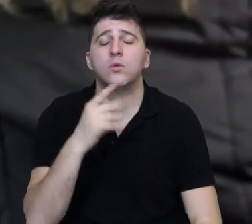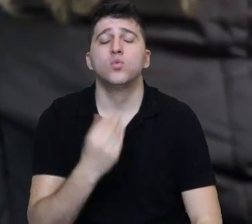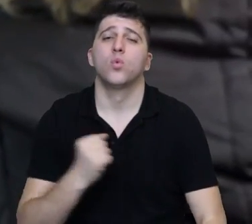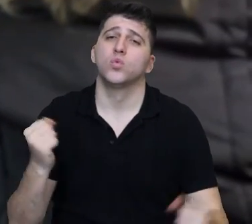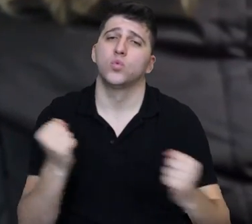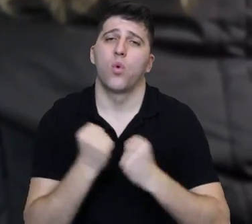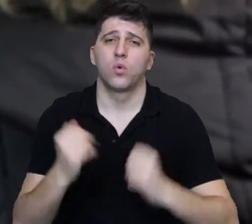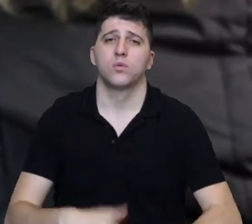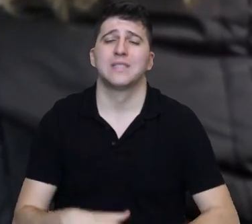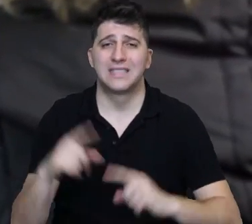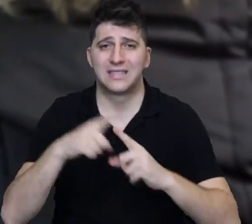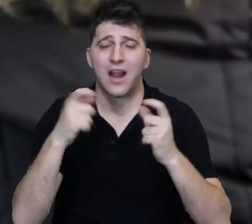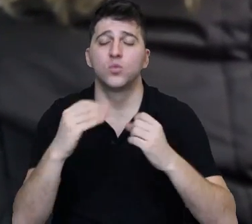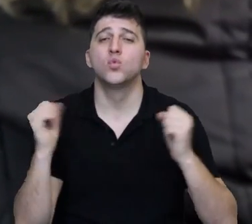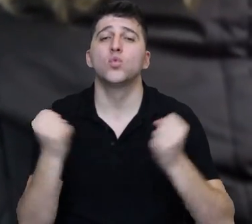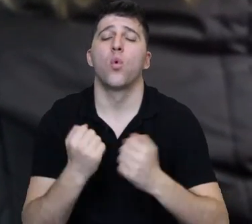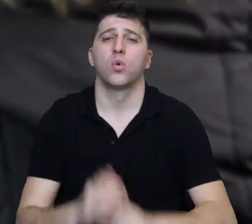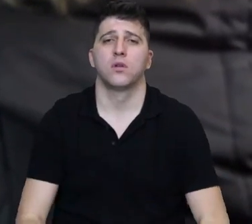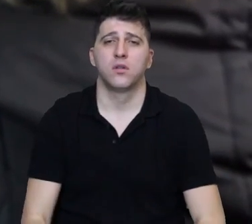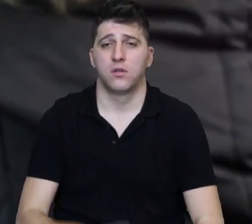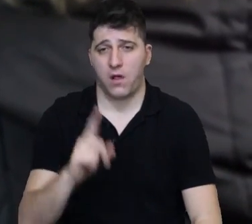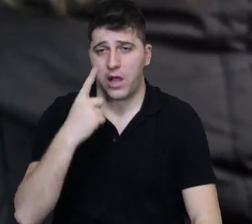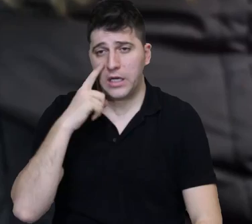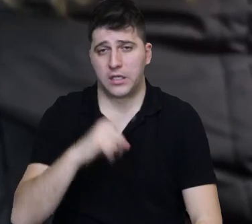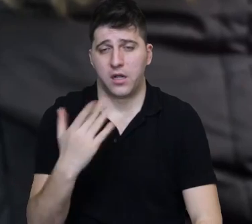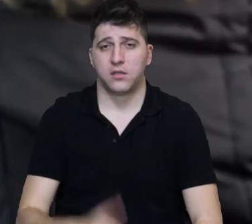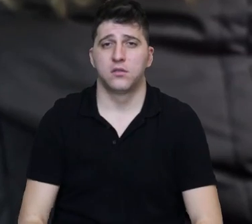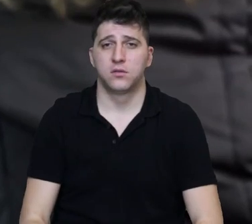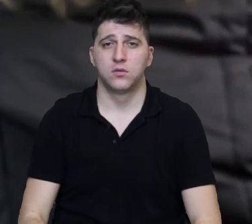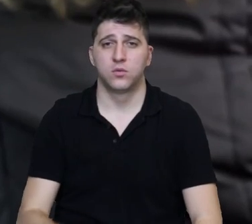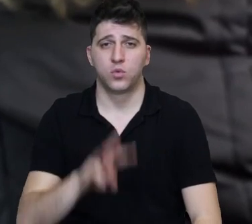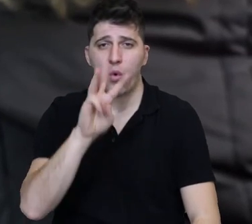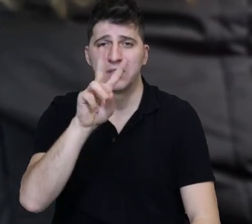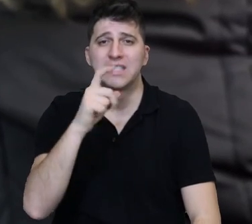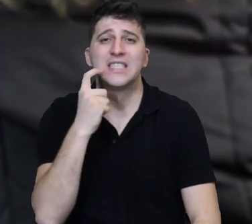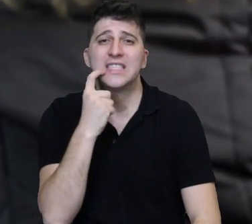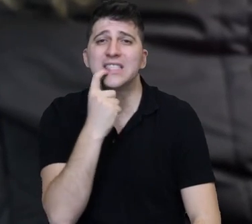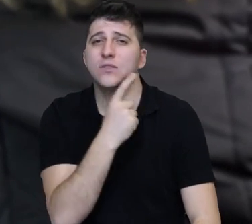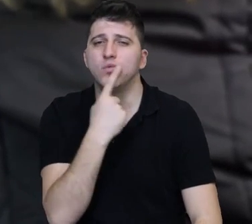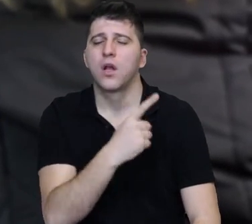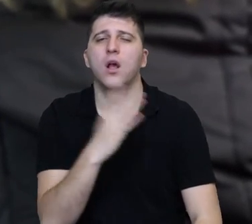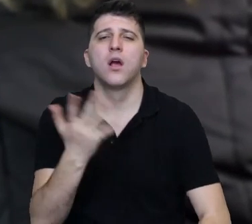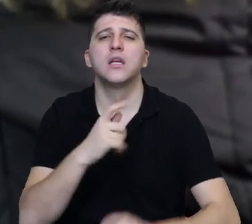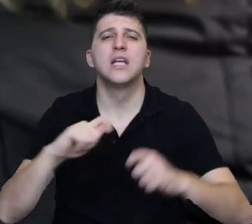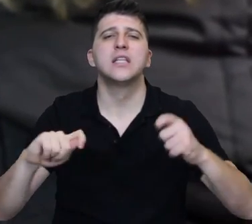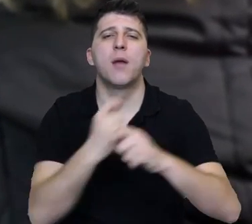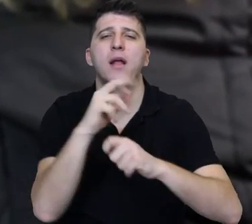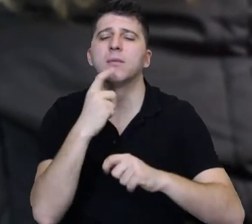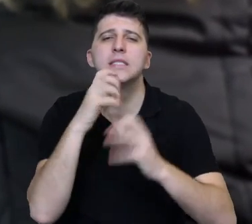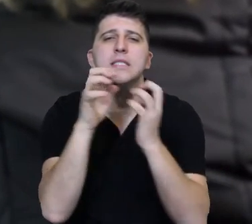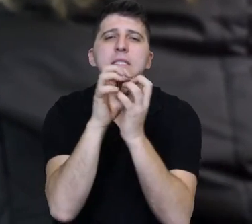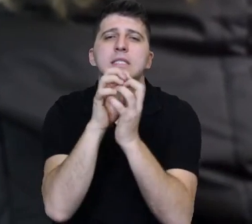soğuk oluyor. Taraklı çok soğuk. Yani Allah sizi inandırsın. 32 dişe değil keman obuğa çaldırır ya.